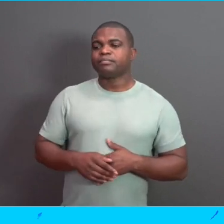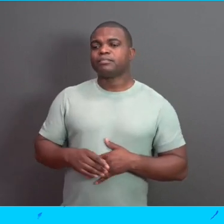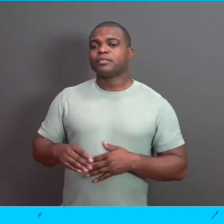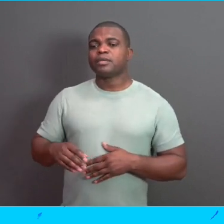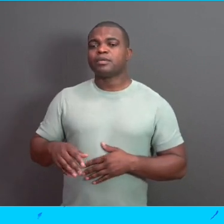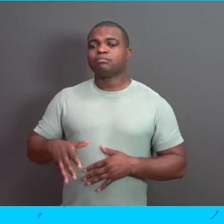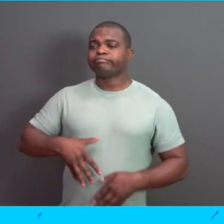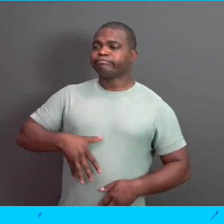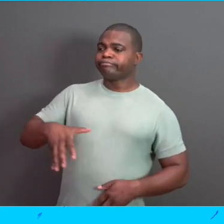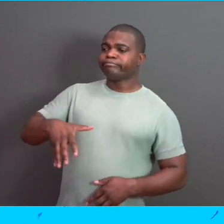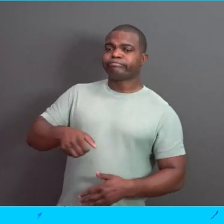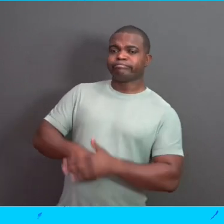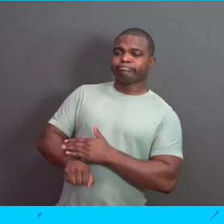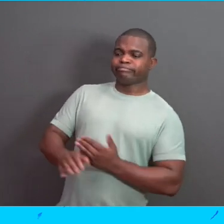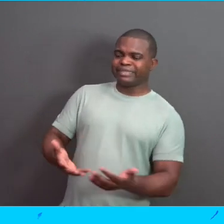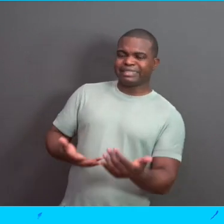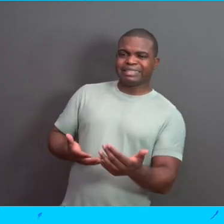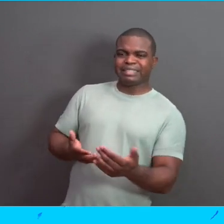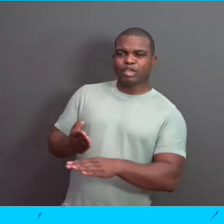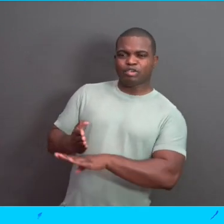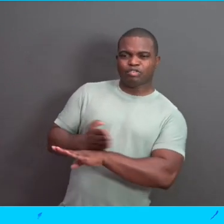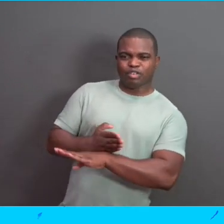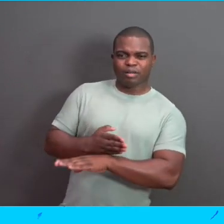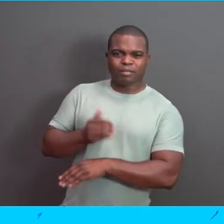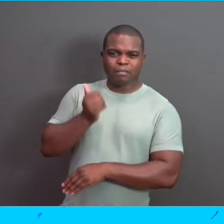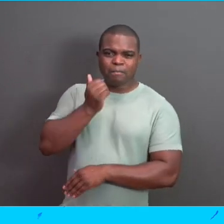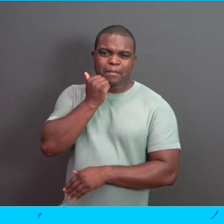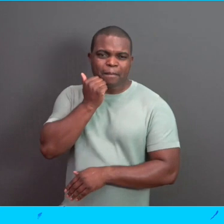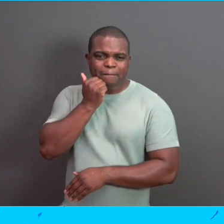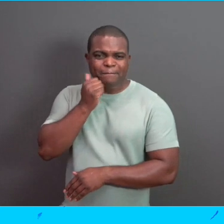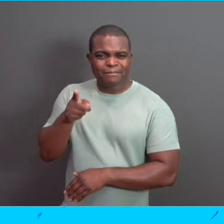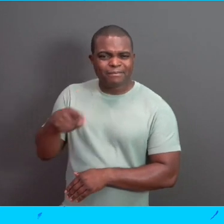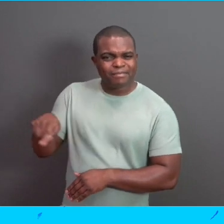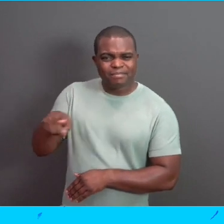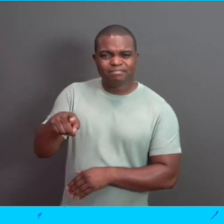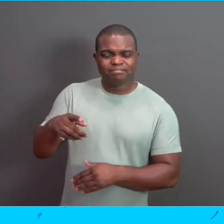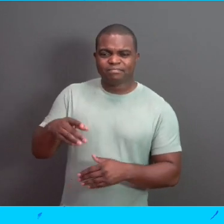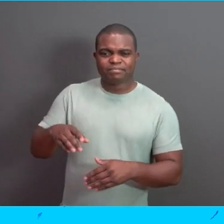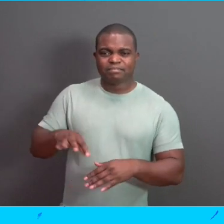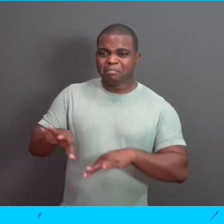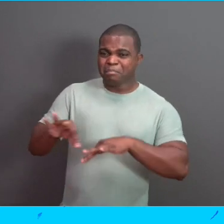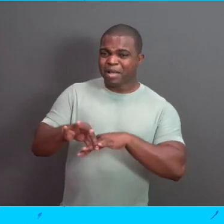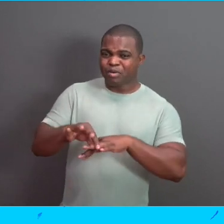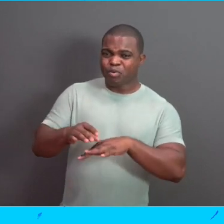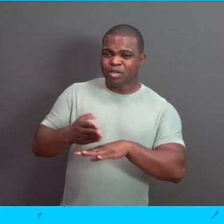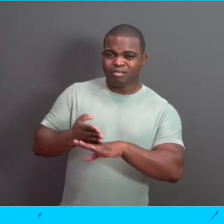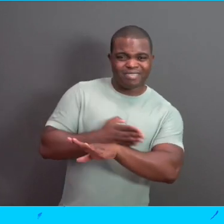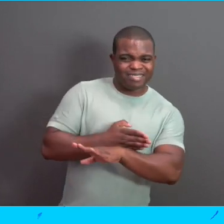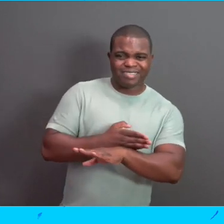humanitaire. Personne ne doit être oublié. Merci.